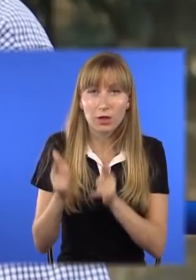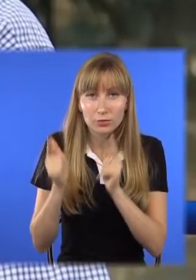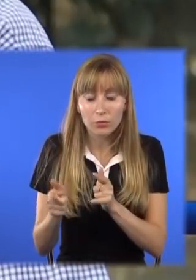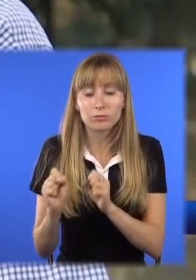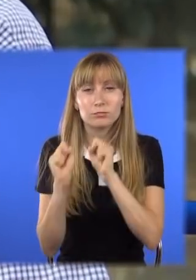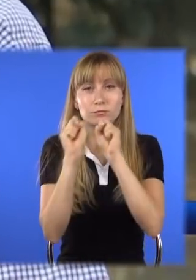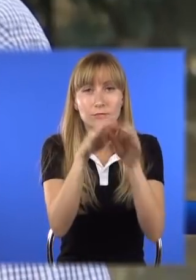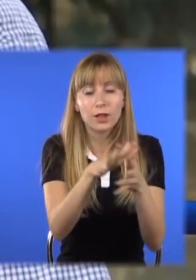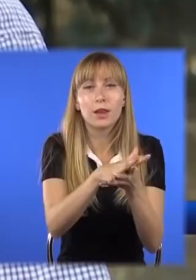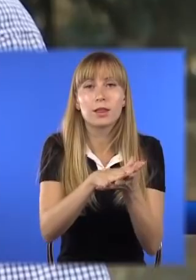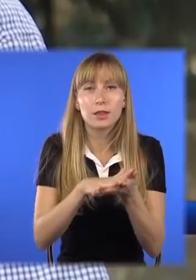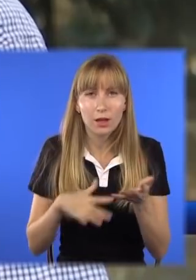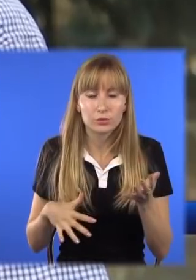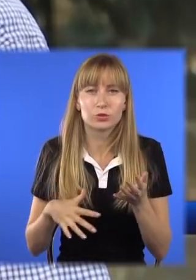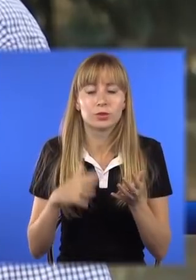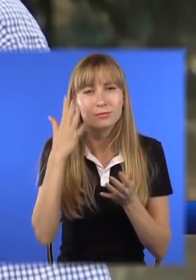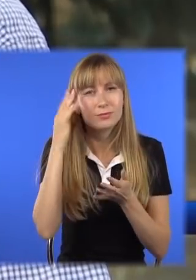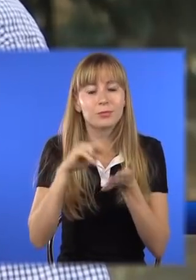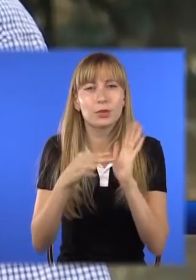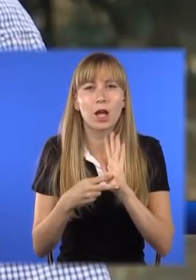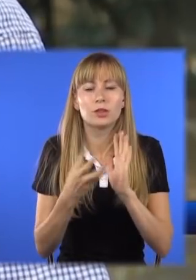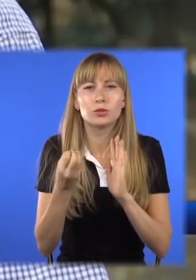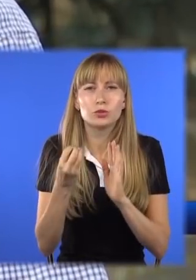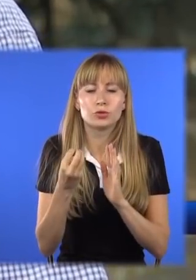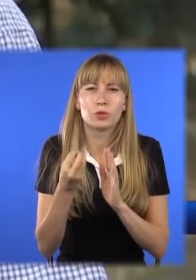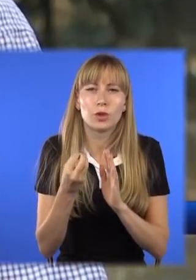медленно планируем разработать еще один план по предоставлению